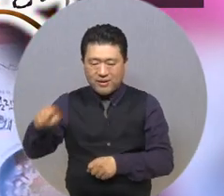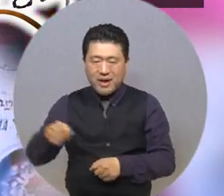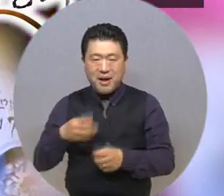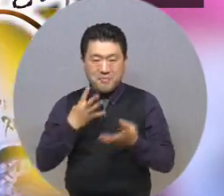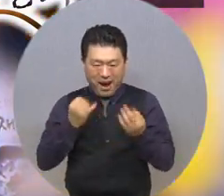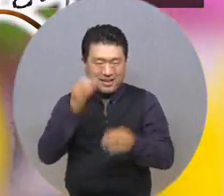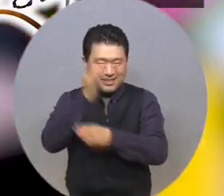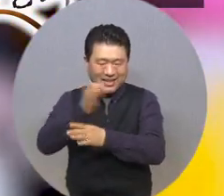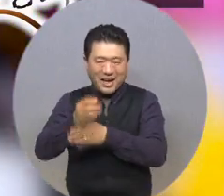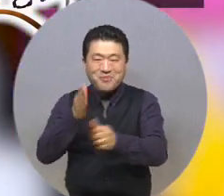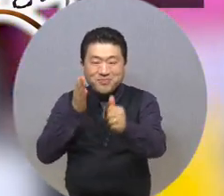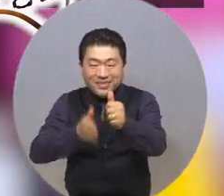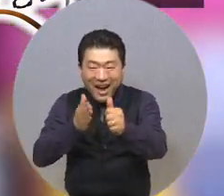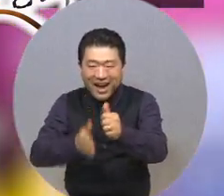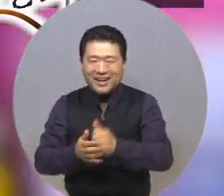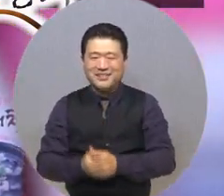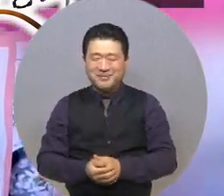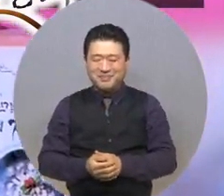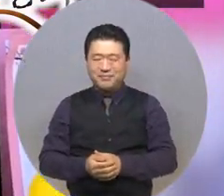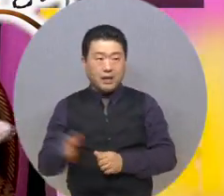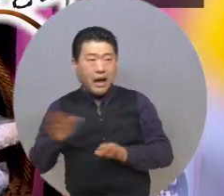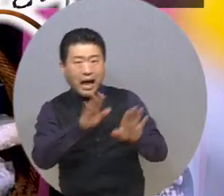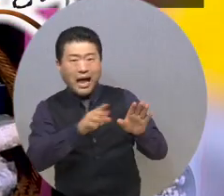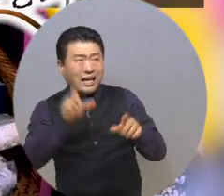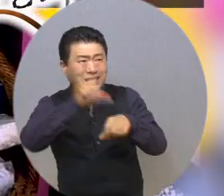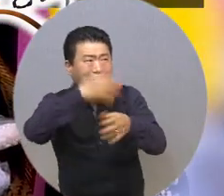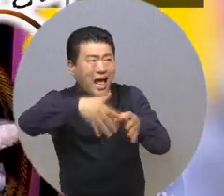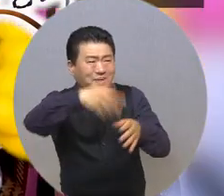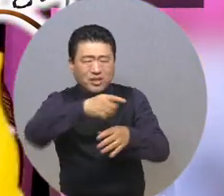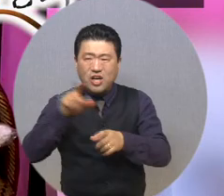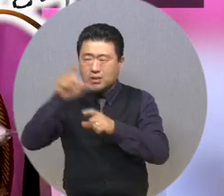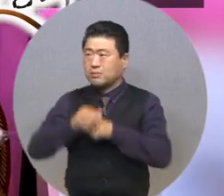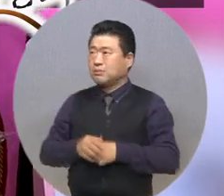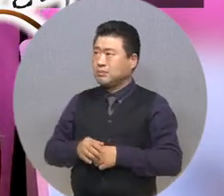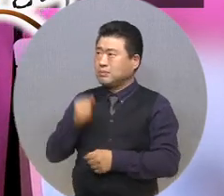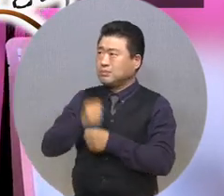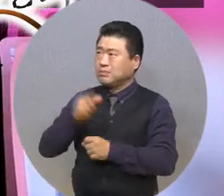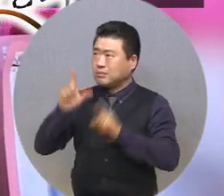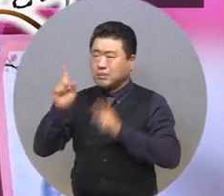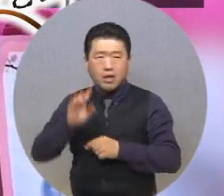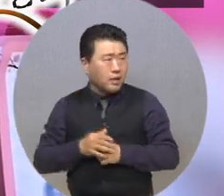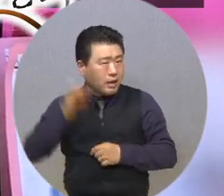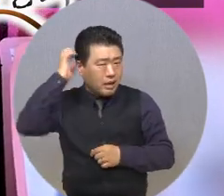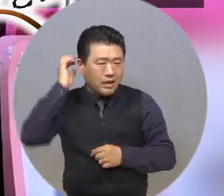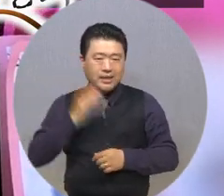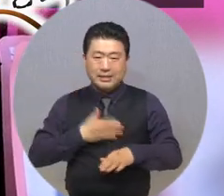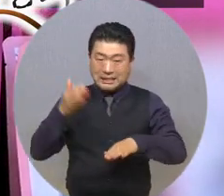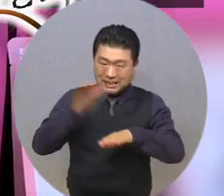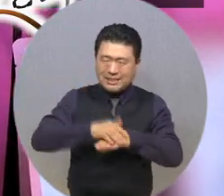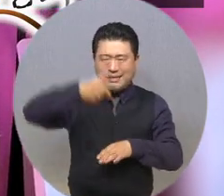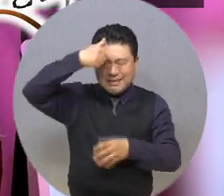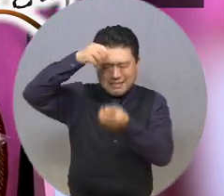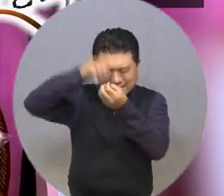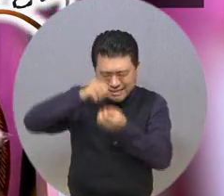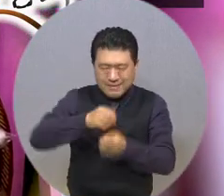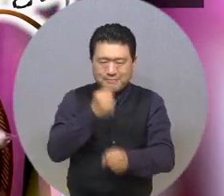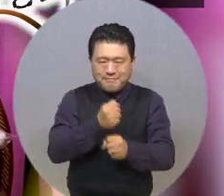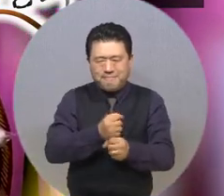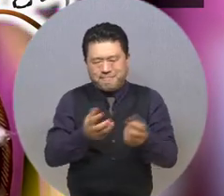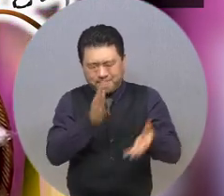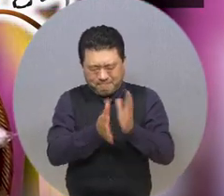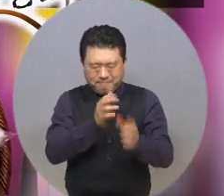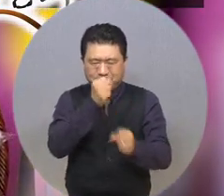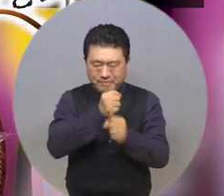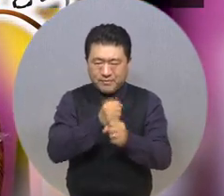많이 이용해 주세요. 자 그리고 시간 남았어요. 시간 어떻게 만들었습니까? 직접 전통 방식으로 가공해서 정말